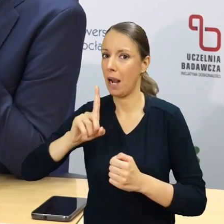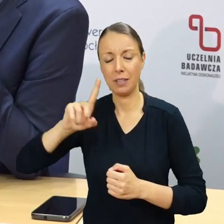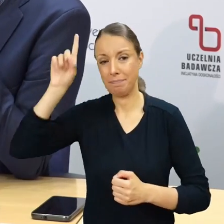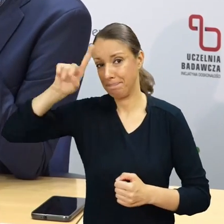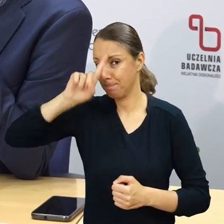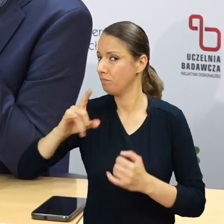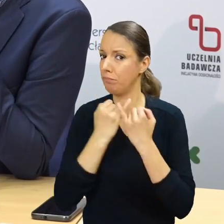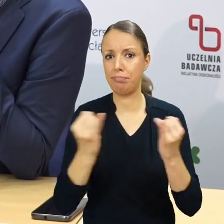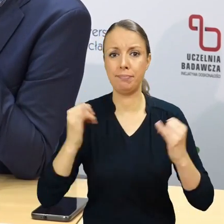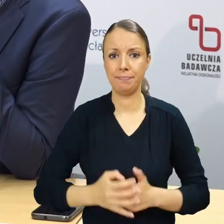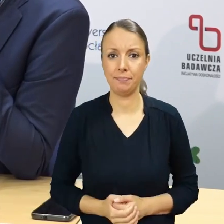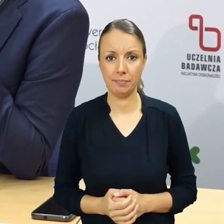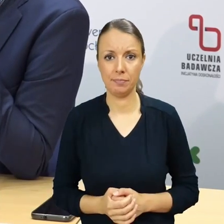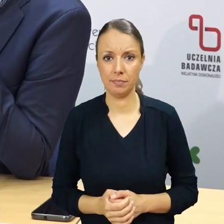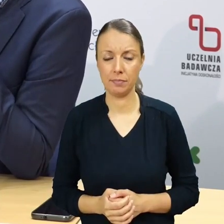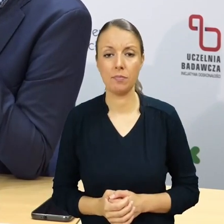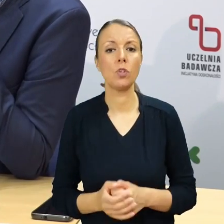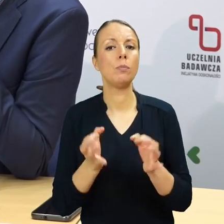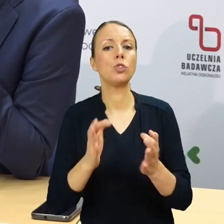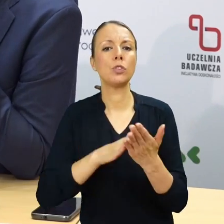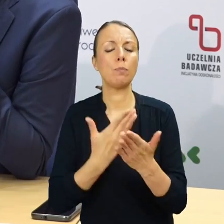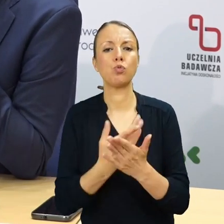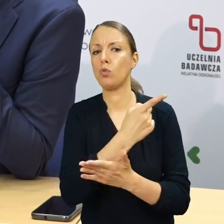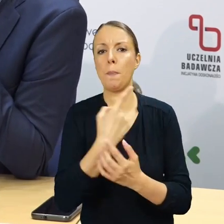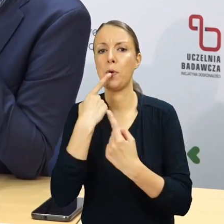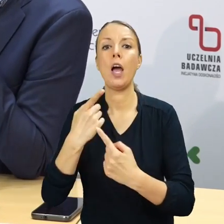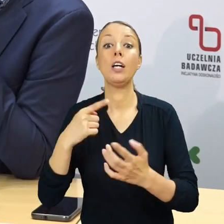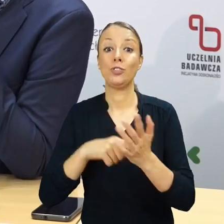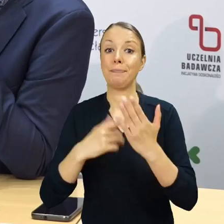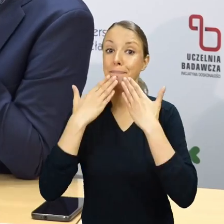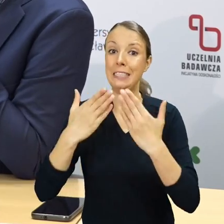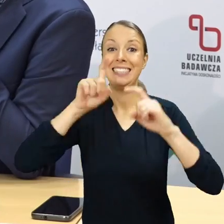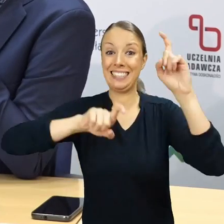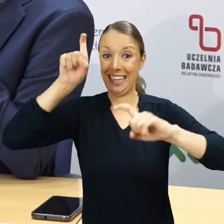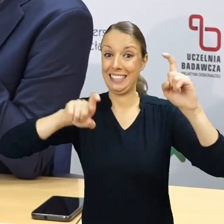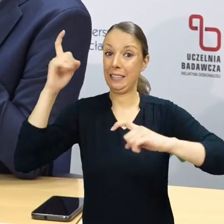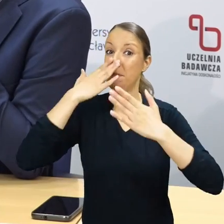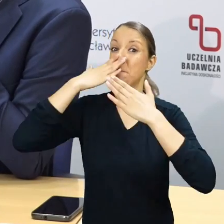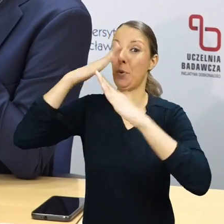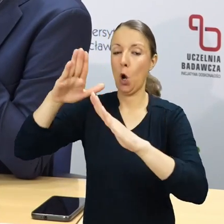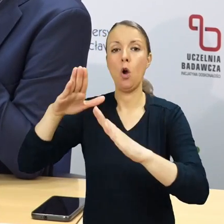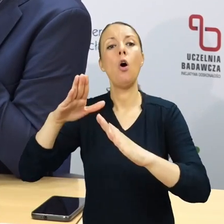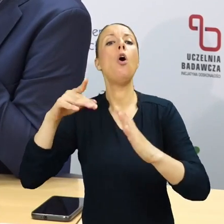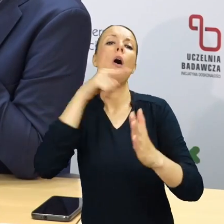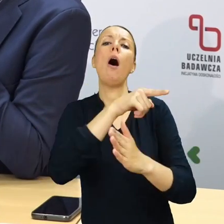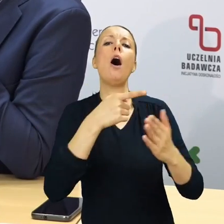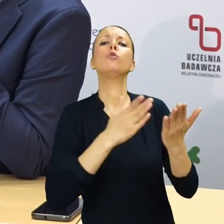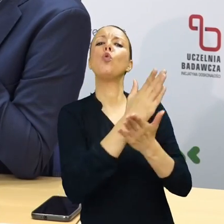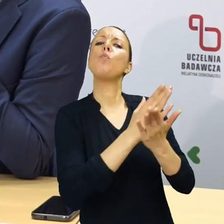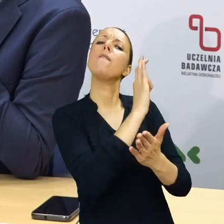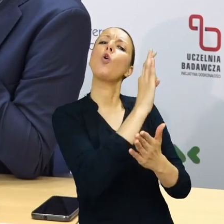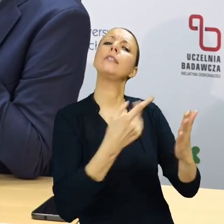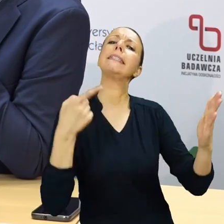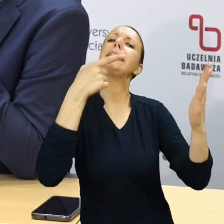to, że ujawnienie statystyk ujawni kierunki pracy operacyjnej służb. Właśnie do tego zmierzam, bo z punktu